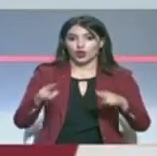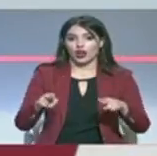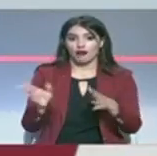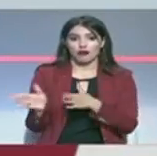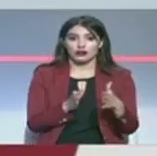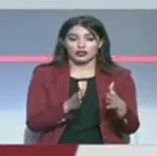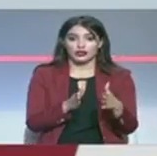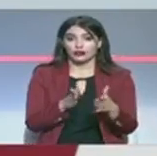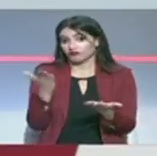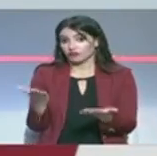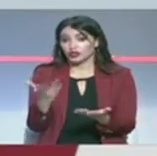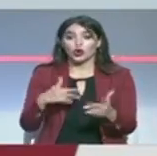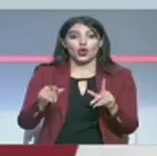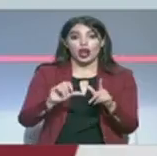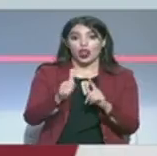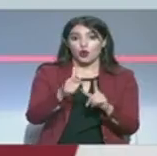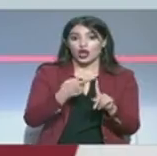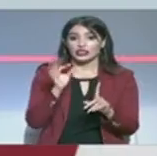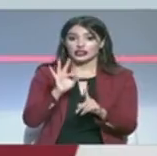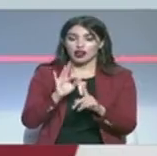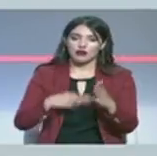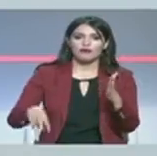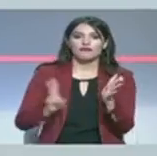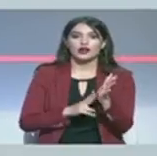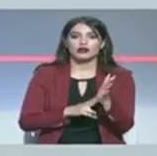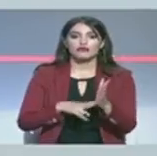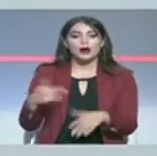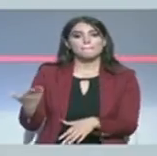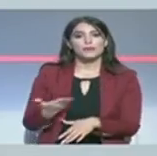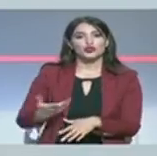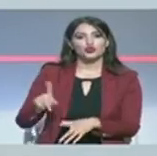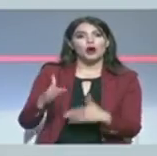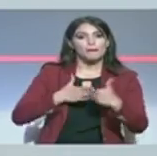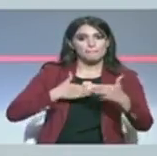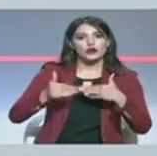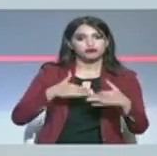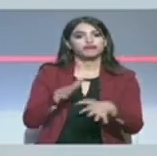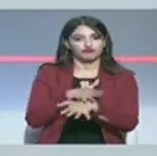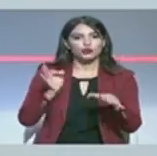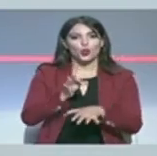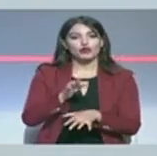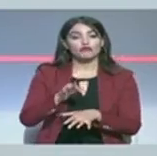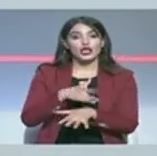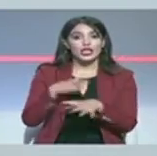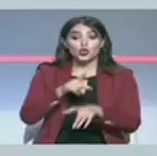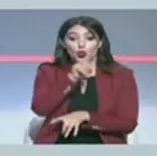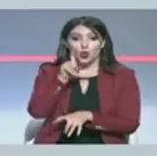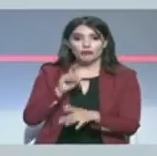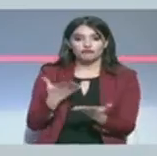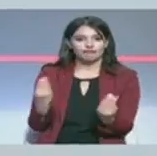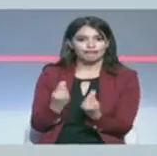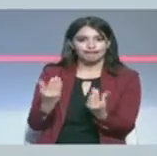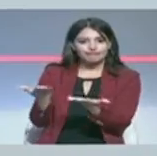هذه الأولويات قصد إنجازها راهي تتطلب موارد كبيرة جدا. السؤال من